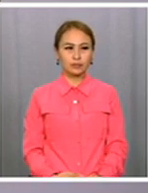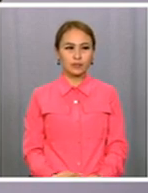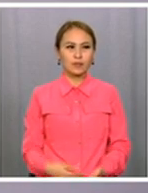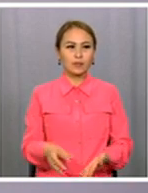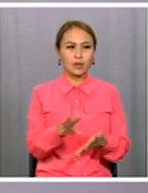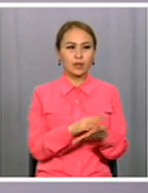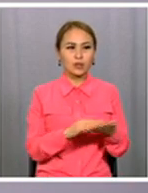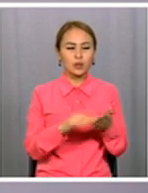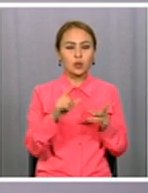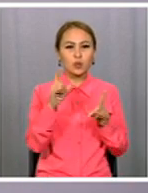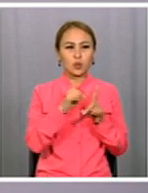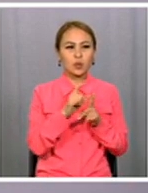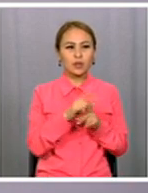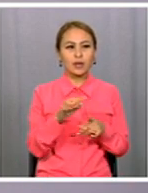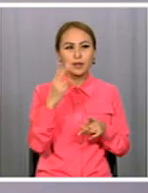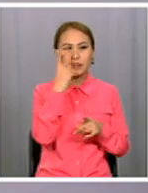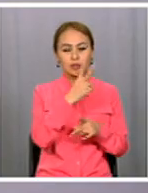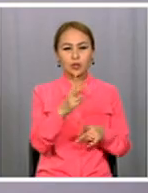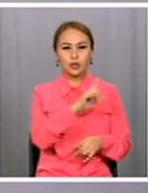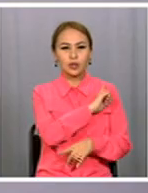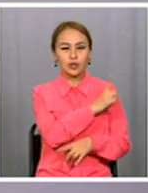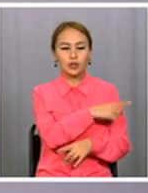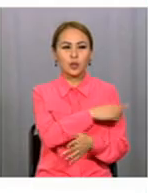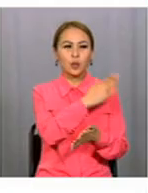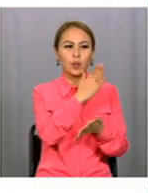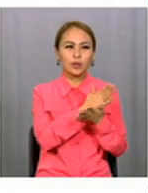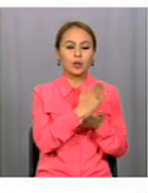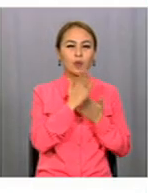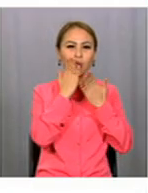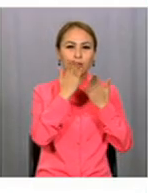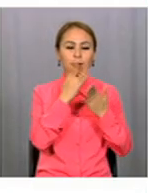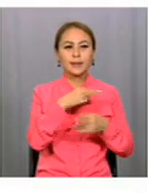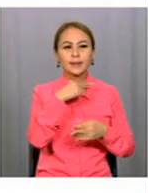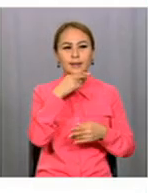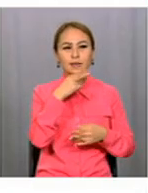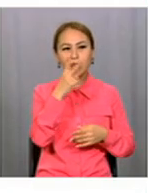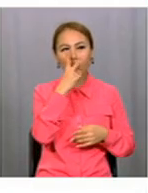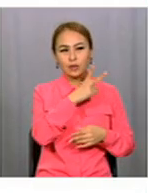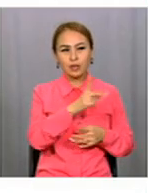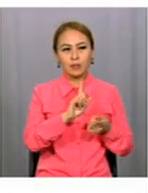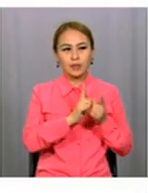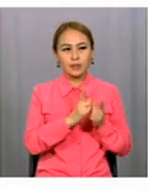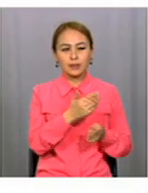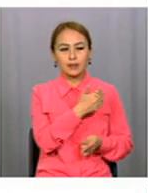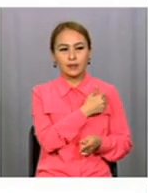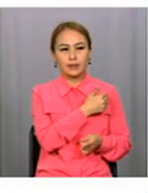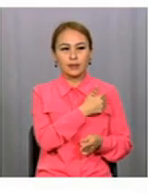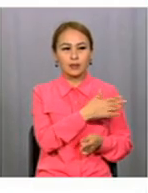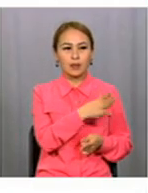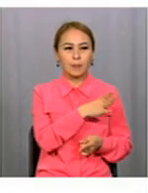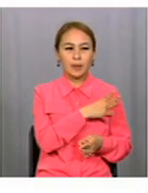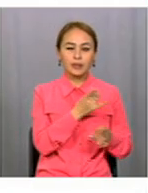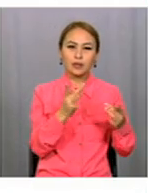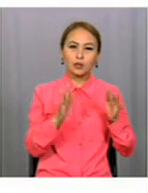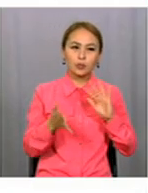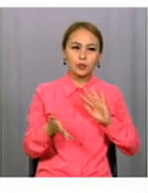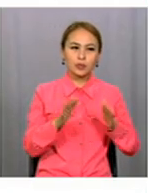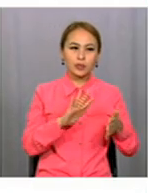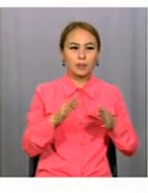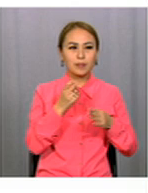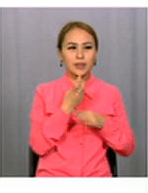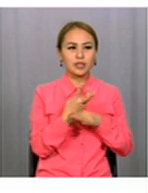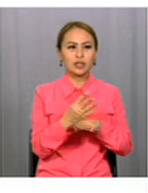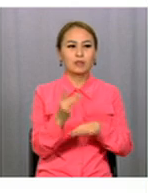Қайталау сөз әсерін күшейте отырып, оқырман назарын айрықша аударғысы келген нәрсені не құбылысты бірнеше